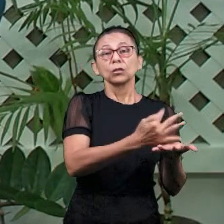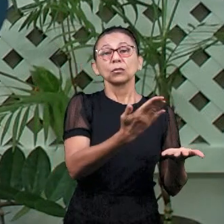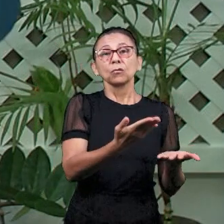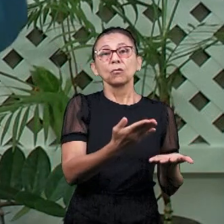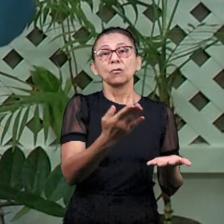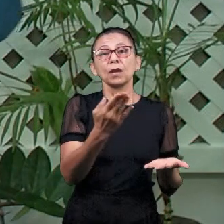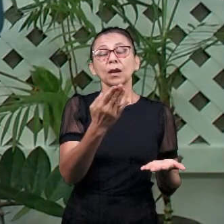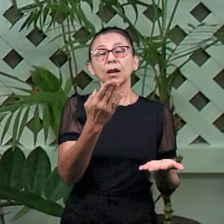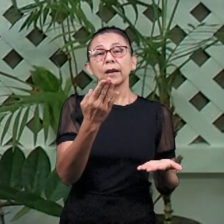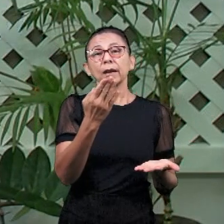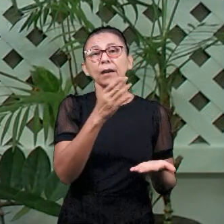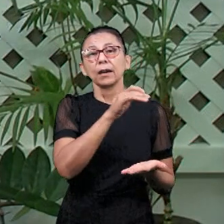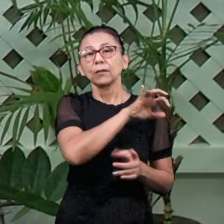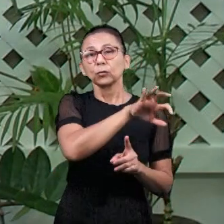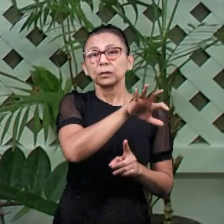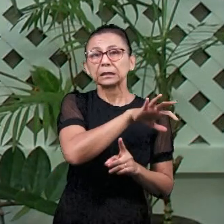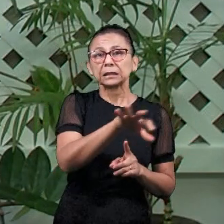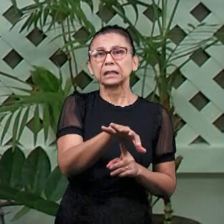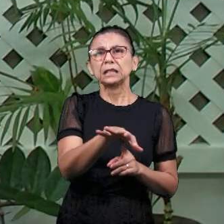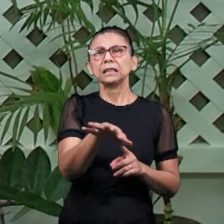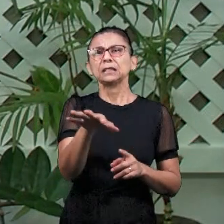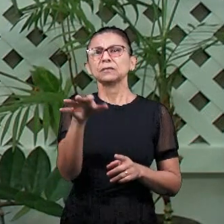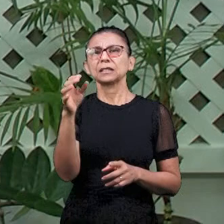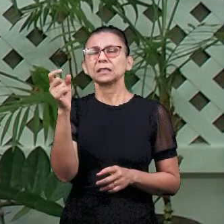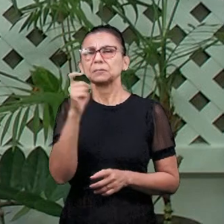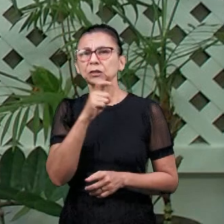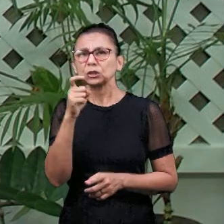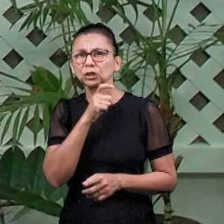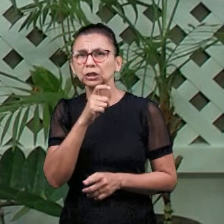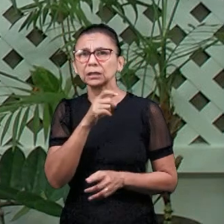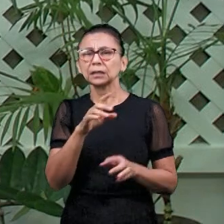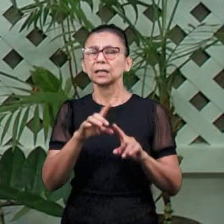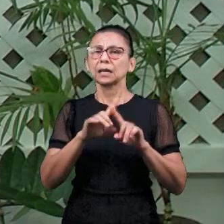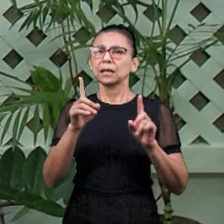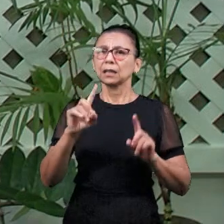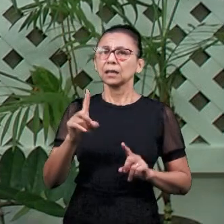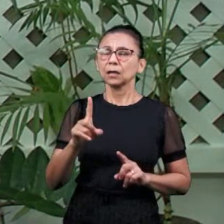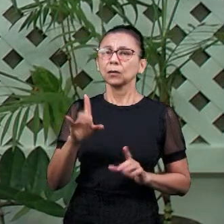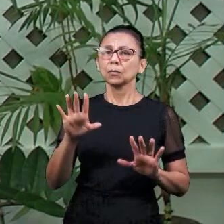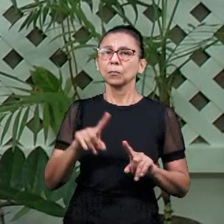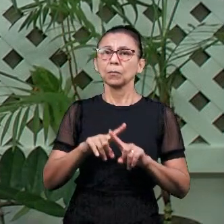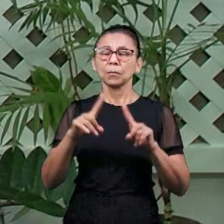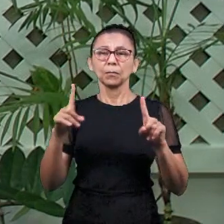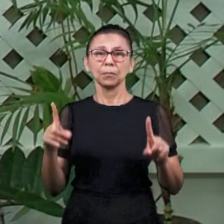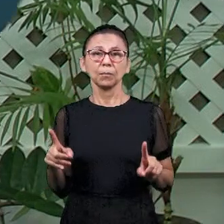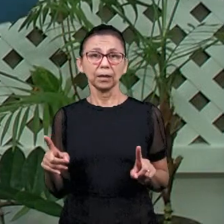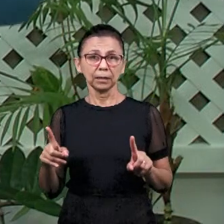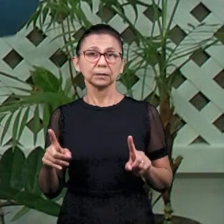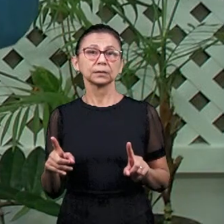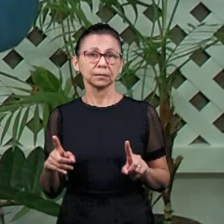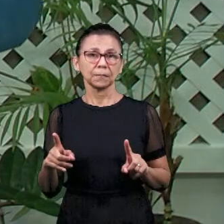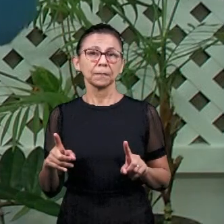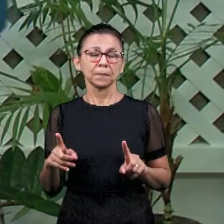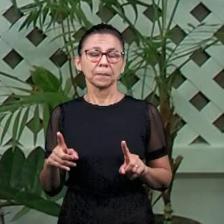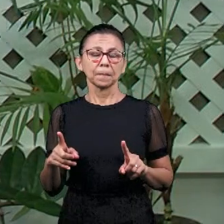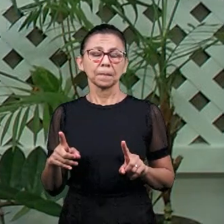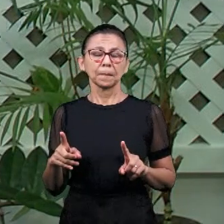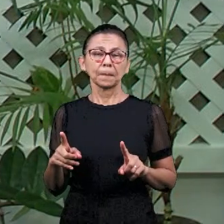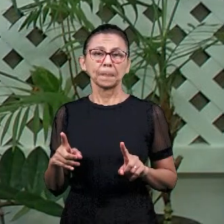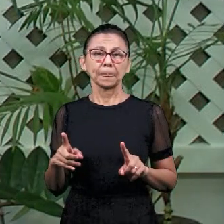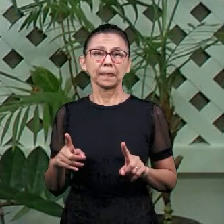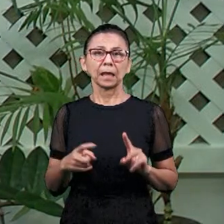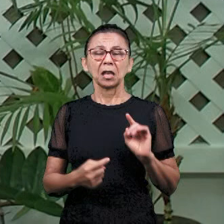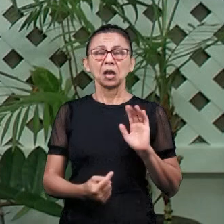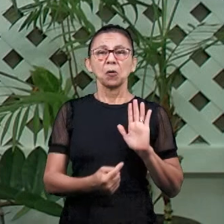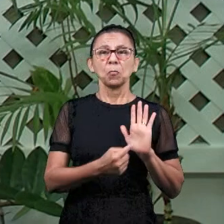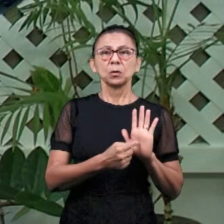la parousie. Ces éléments ont été contre la parousie. C'est-à-dire, ils voulaient montrer que Jésus ne vient pas. Ils voulaient